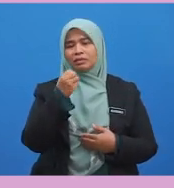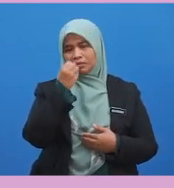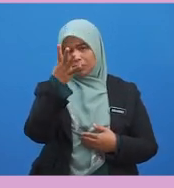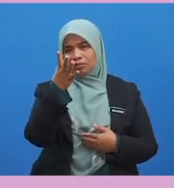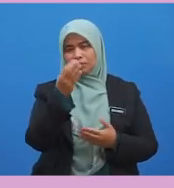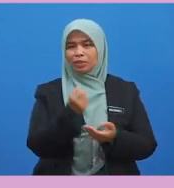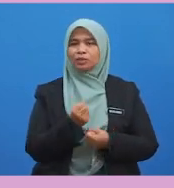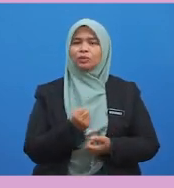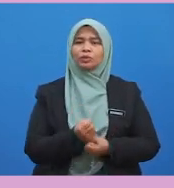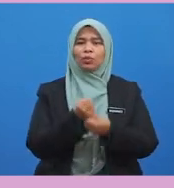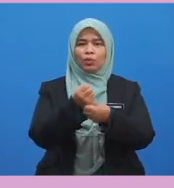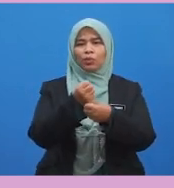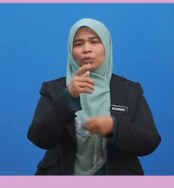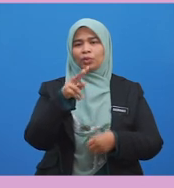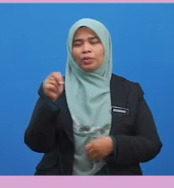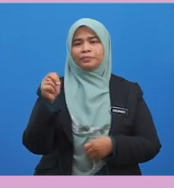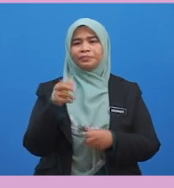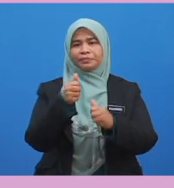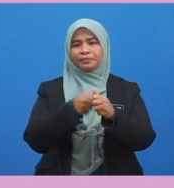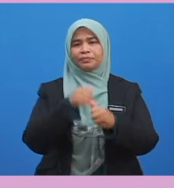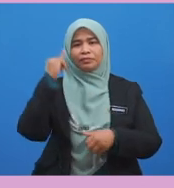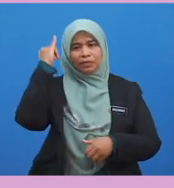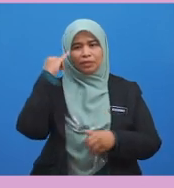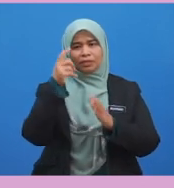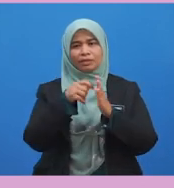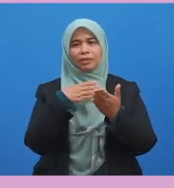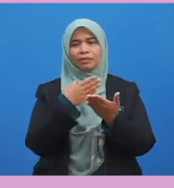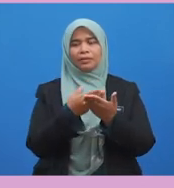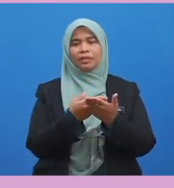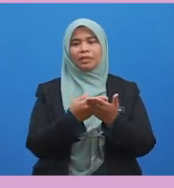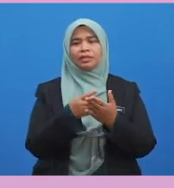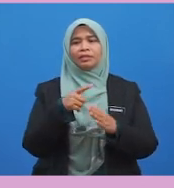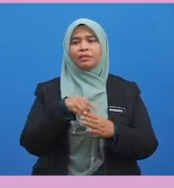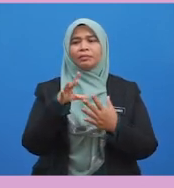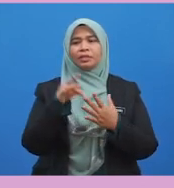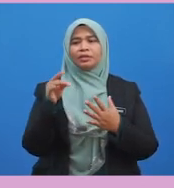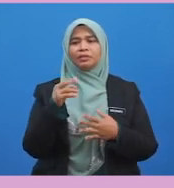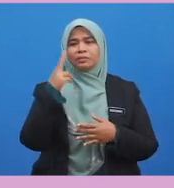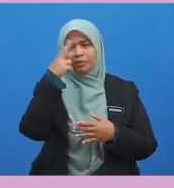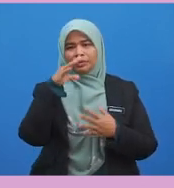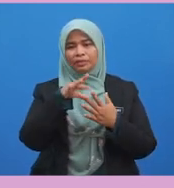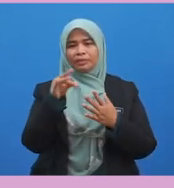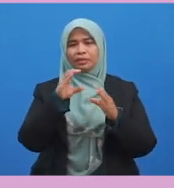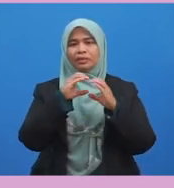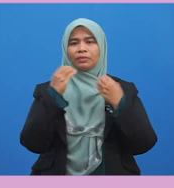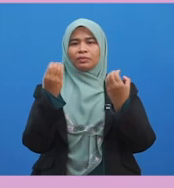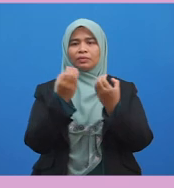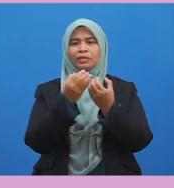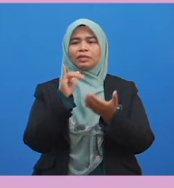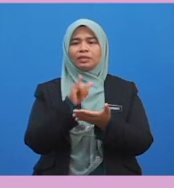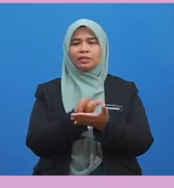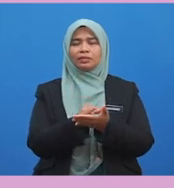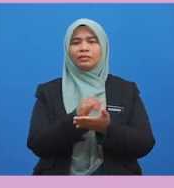maklumat sokongan. Kelima, setiap idea terbaik yang dipilih merupakan pilihan ahli